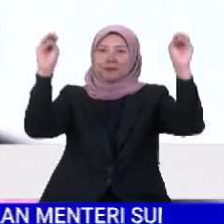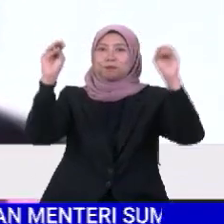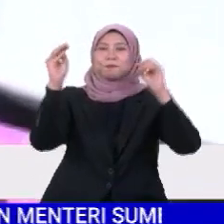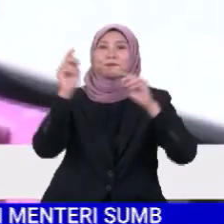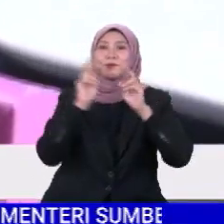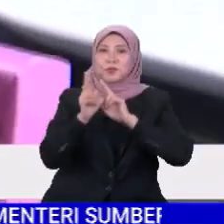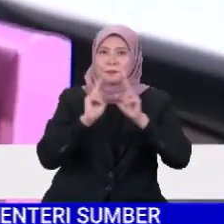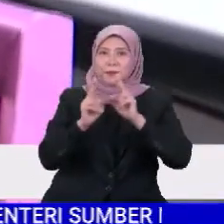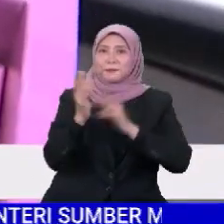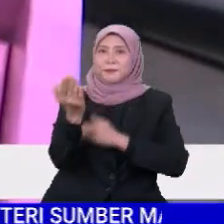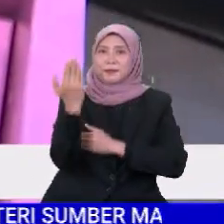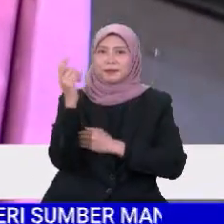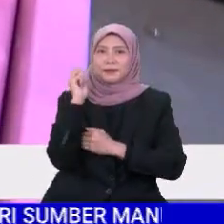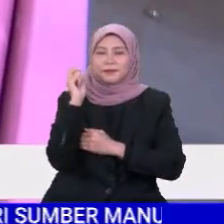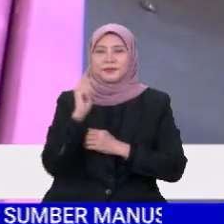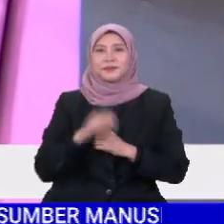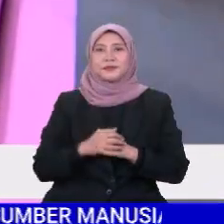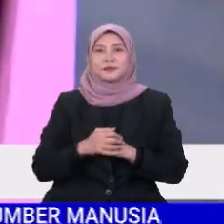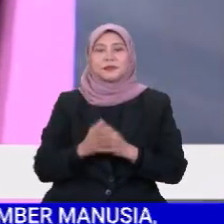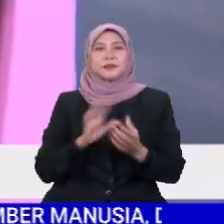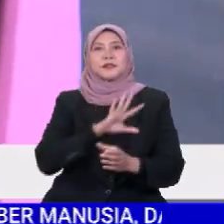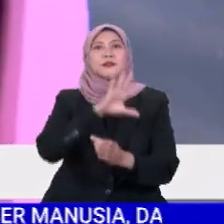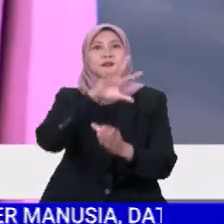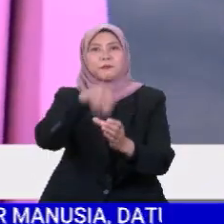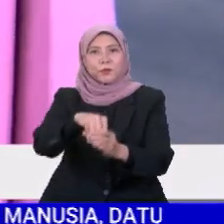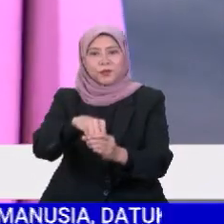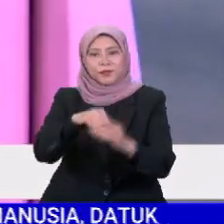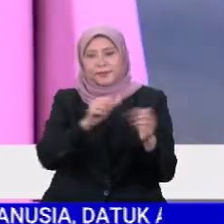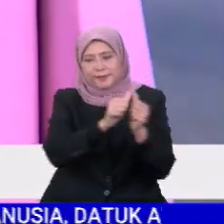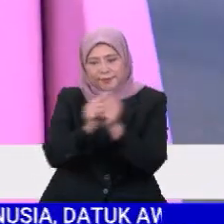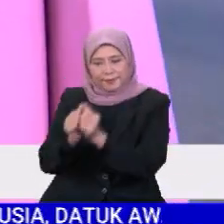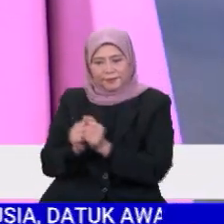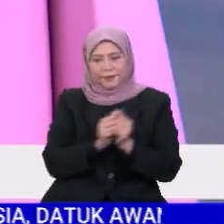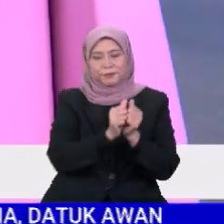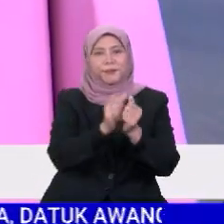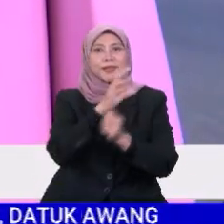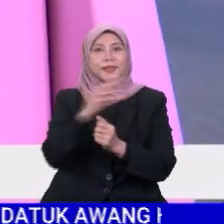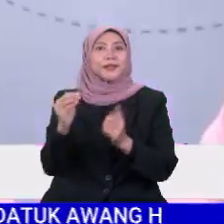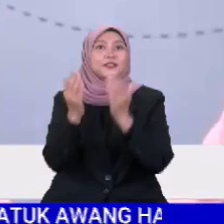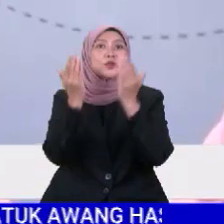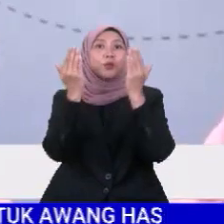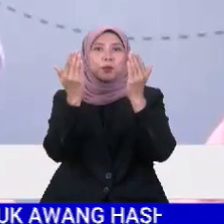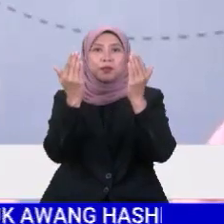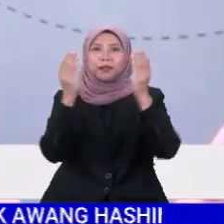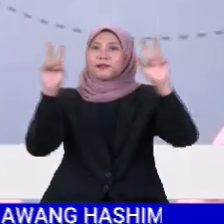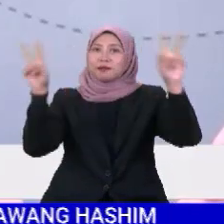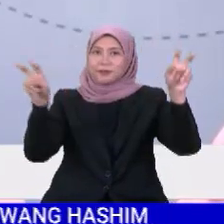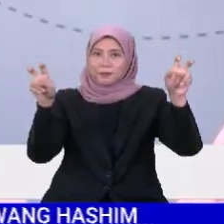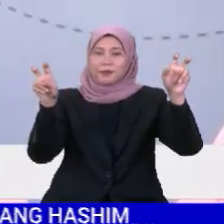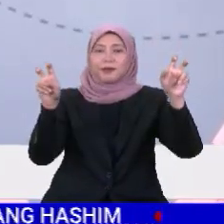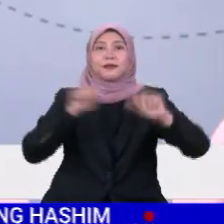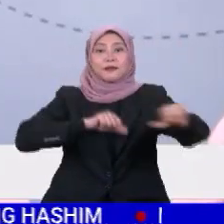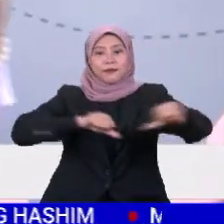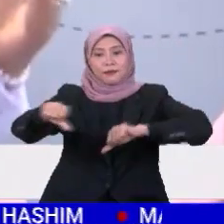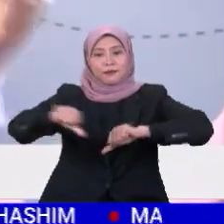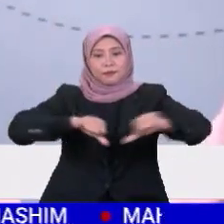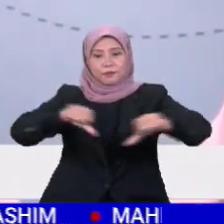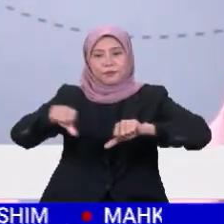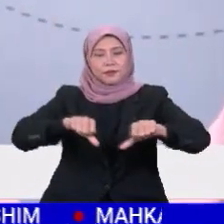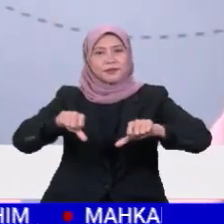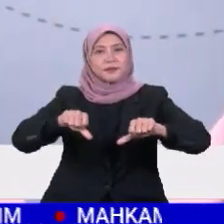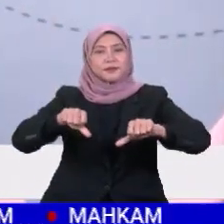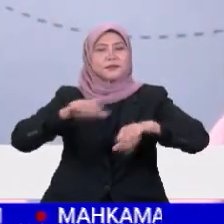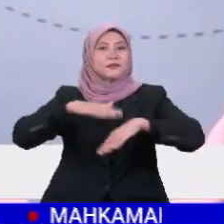tadi yang melibatkan keterangkuman, kebersamaan dan juga kesyukuran. Jadi aktiviti-aktiviti ini lebih